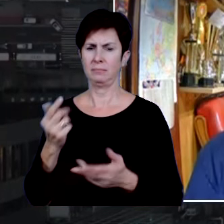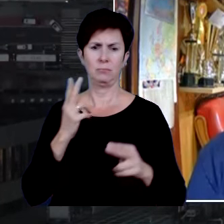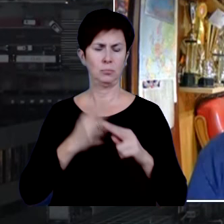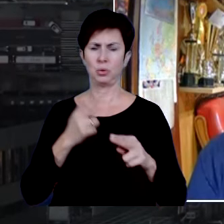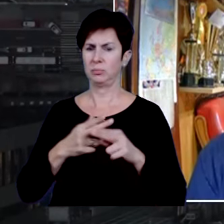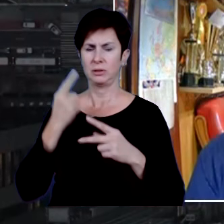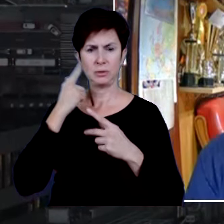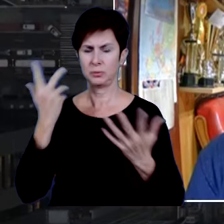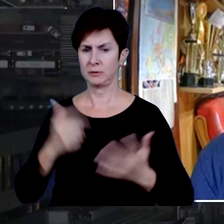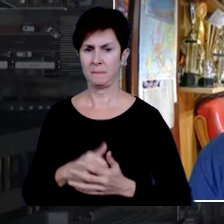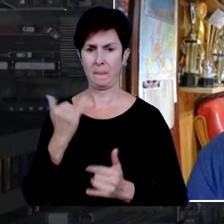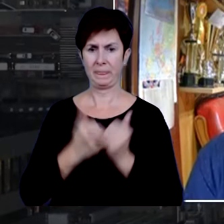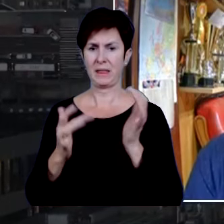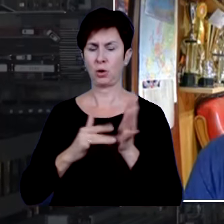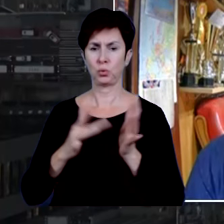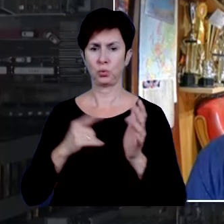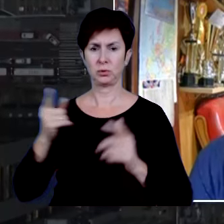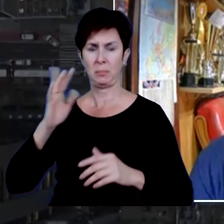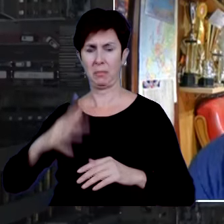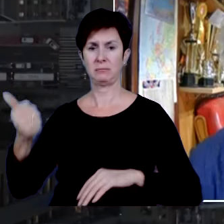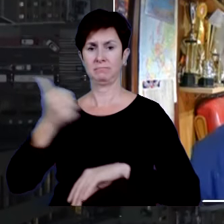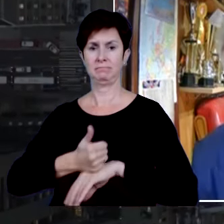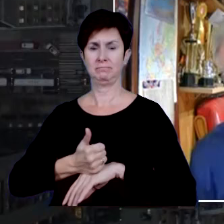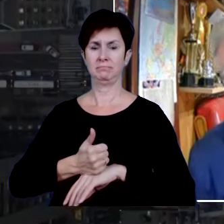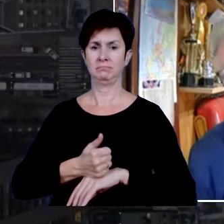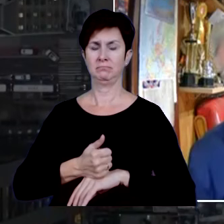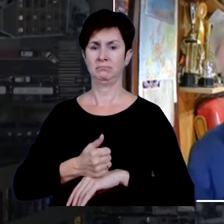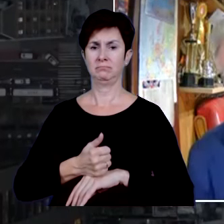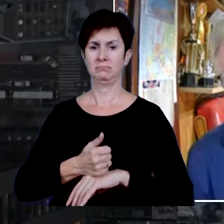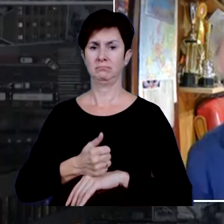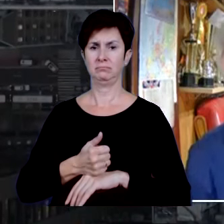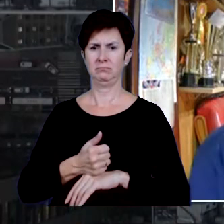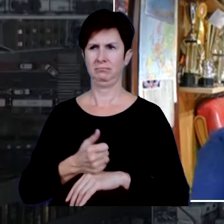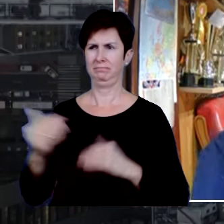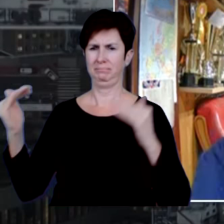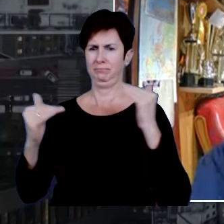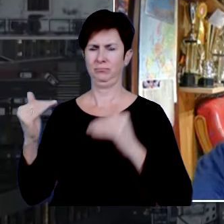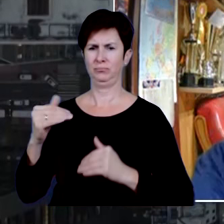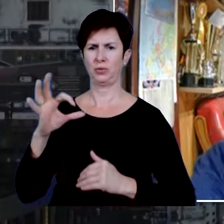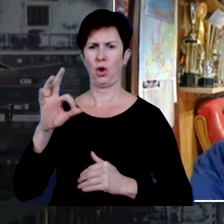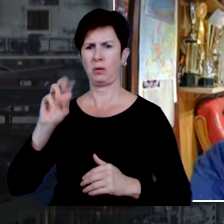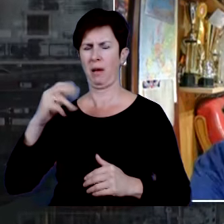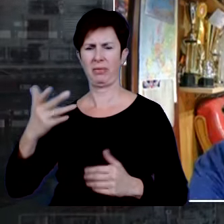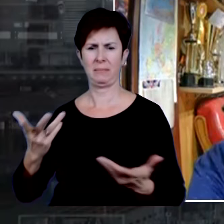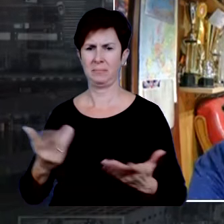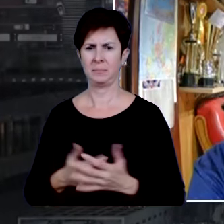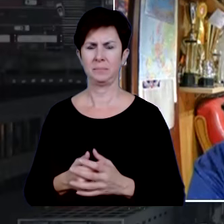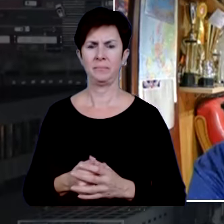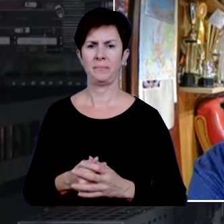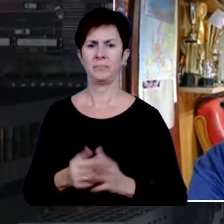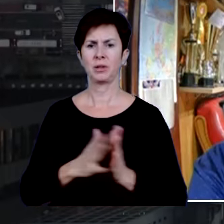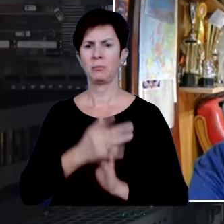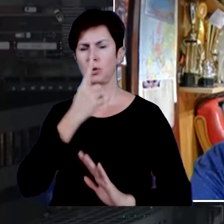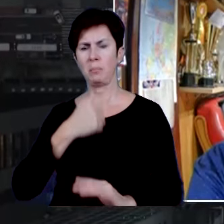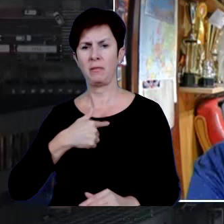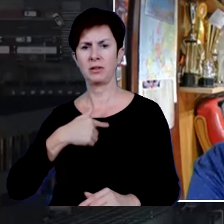twarzą naszej prezydencji, to gdzie mu do Orbana? Ale niech pan jeszcze proszę odpowie na moje pierwsze pytanie, bo pan je zbagatelizował,